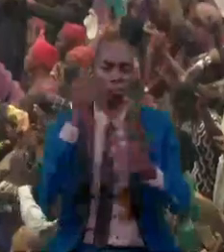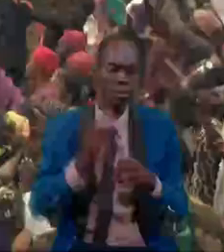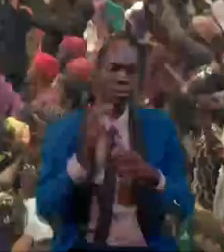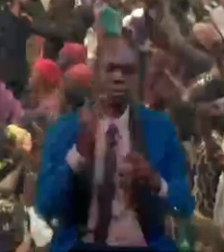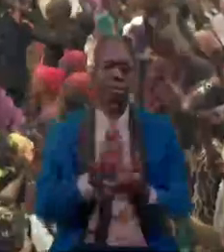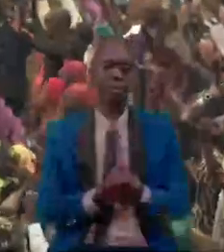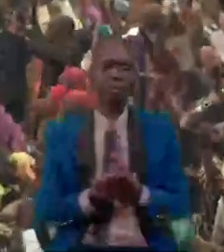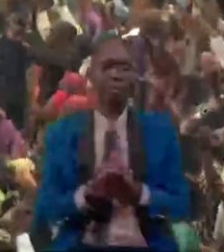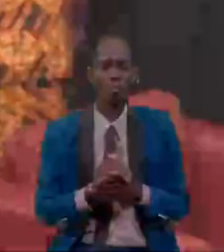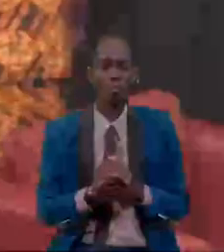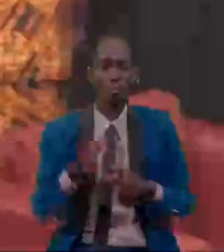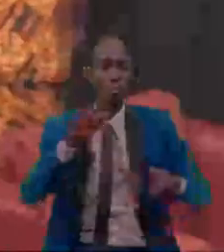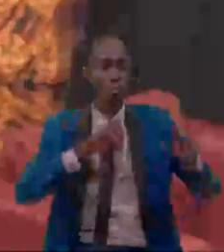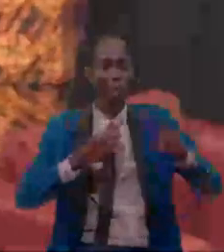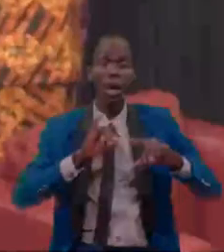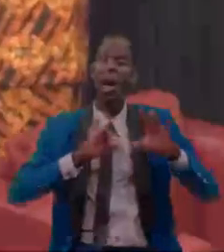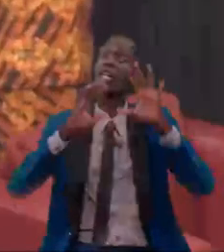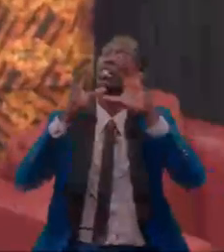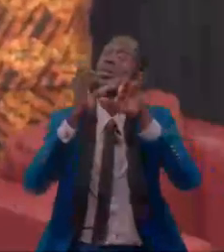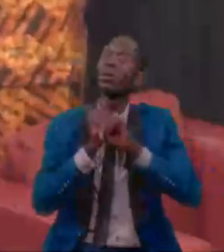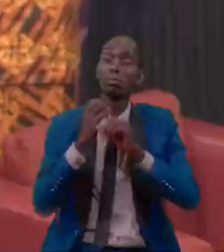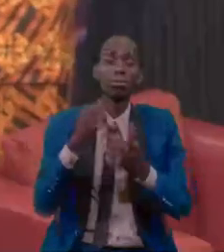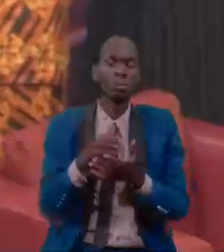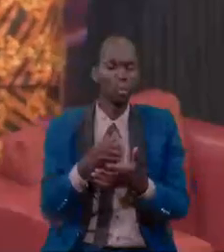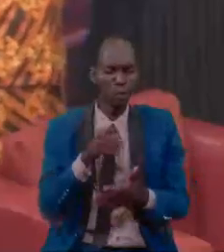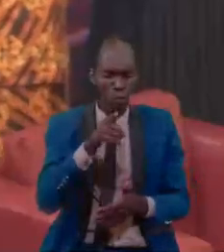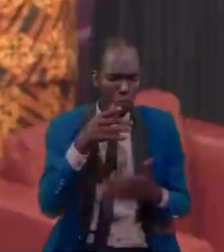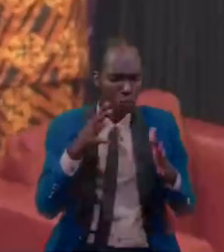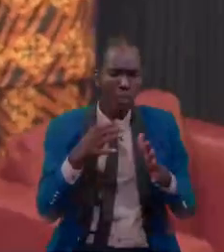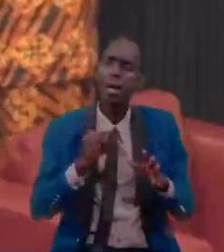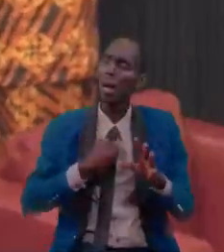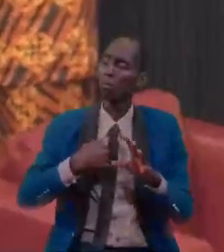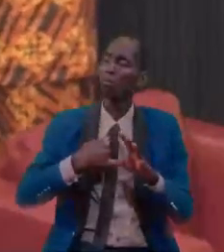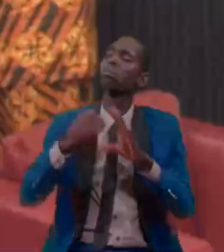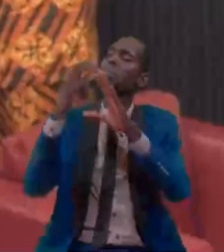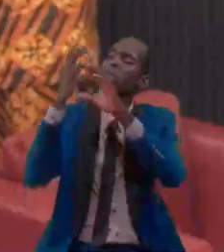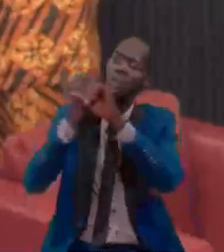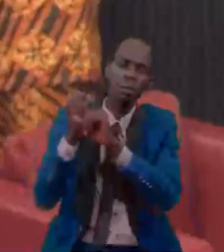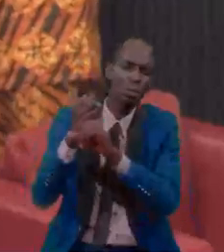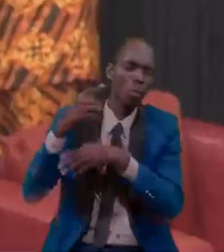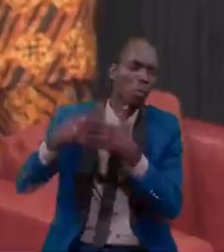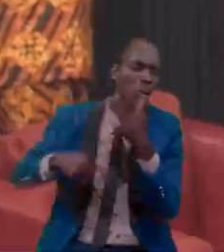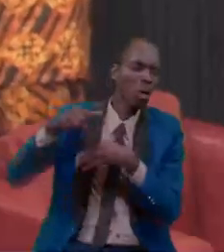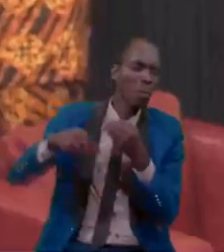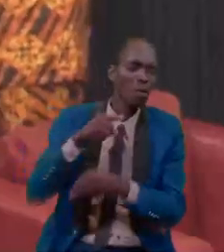prières. Je l'ai reçu, où êtes-vous? Je l'ai reçu, où êtes-vous? Je l'ai reçu, où